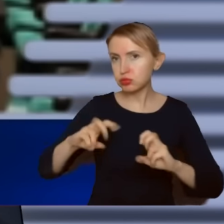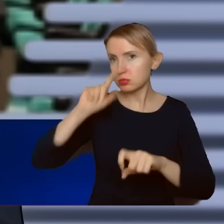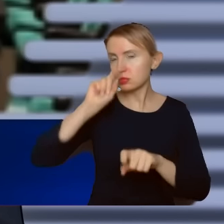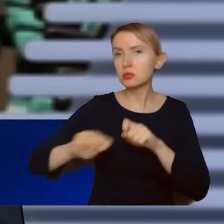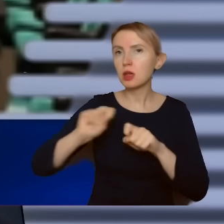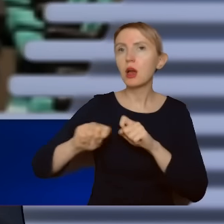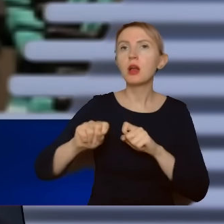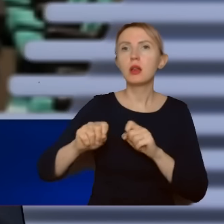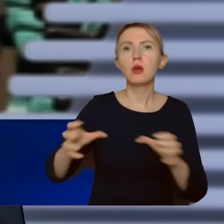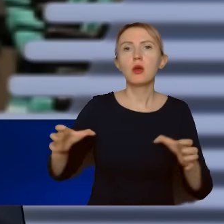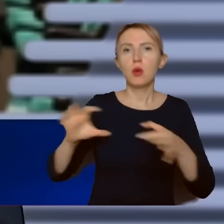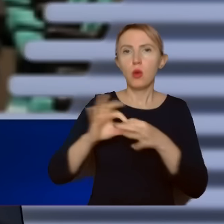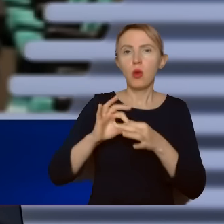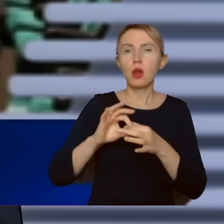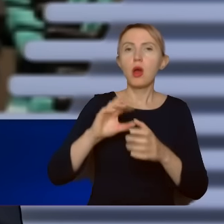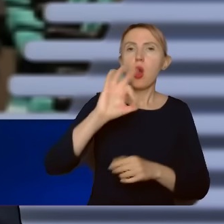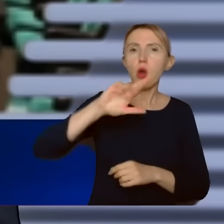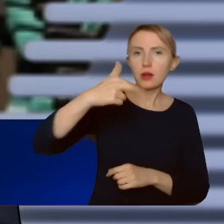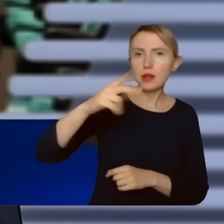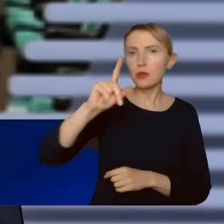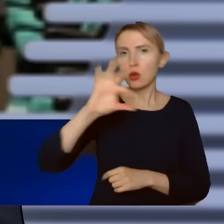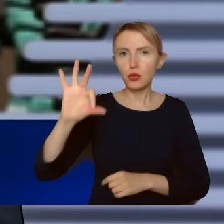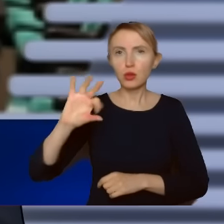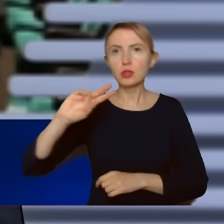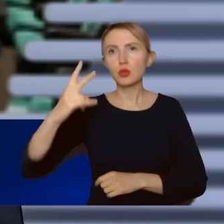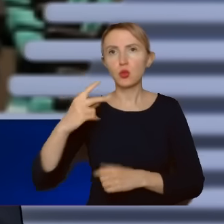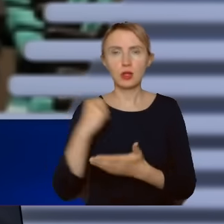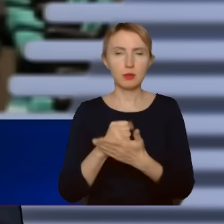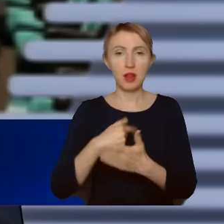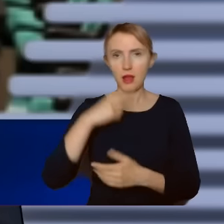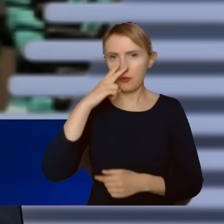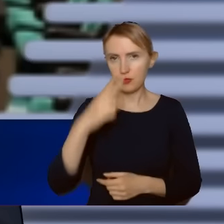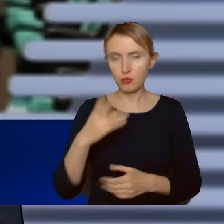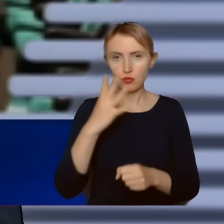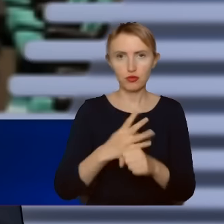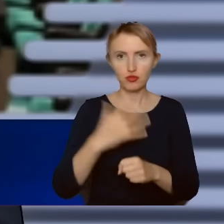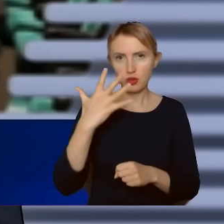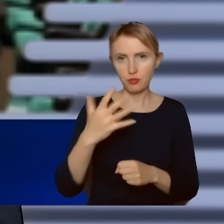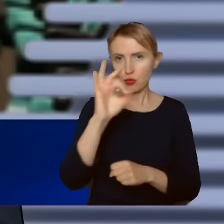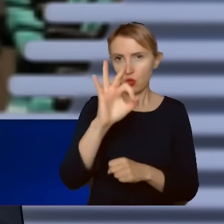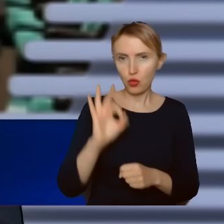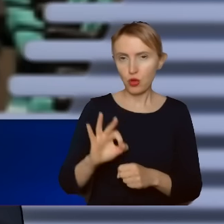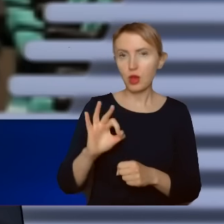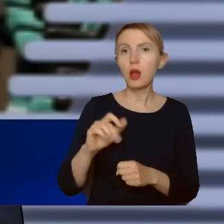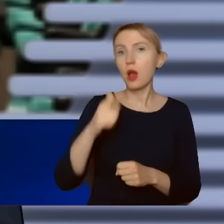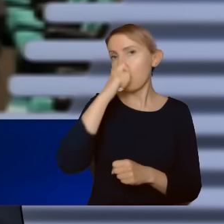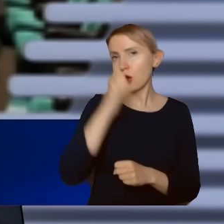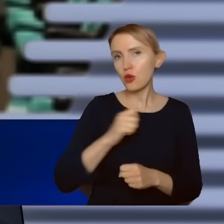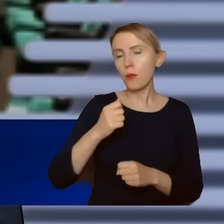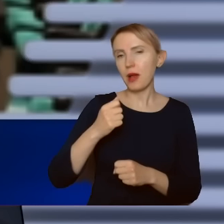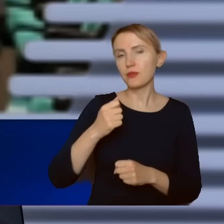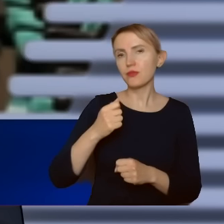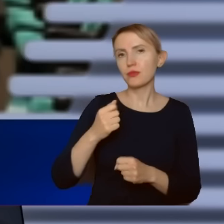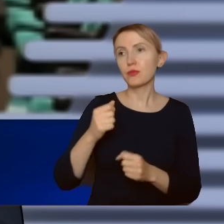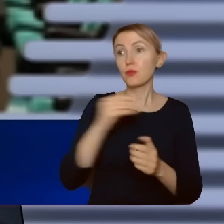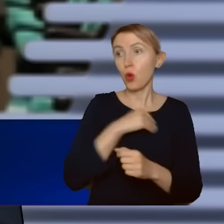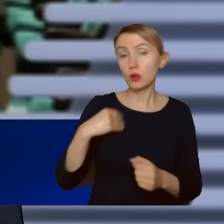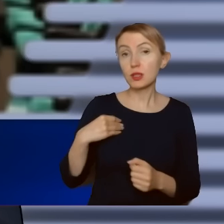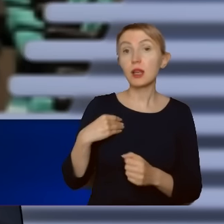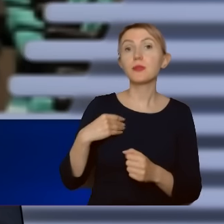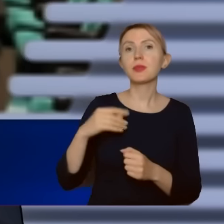fuzji Orlenu i Lotosu jest jeszcze drugie dno, które ja dostrzegam, bo 45% ropy naftowej do Polski trafia dzisiaj od